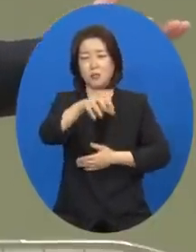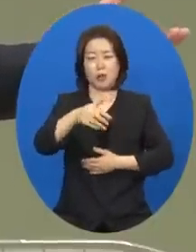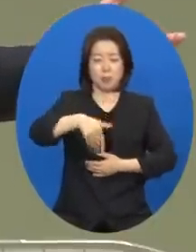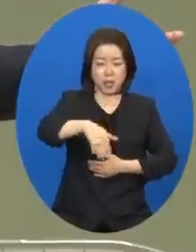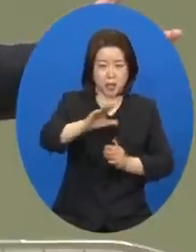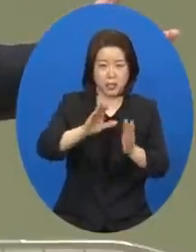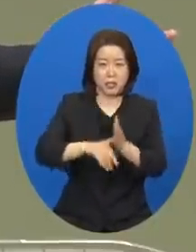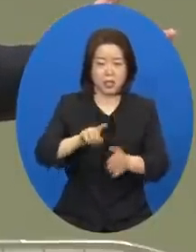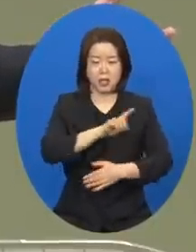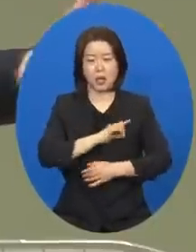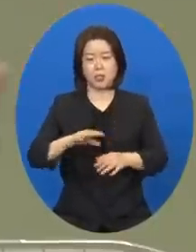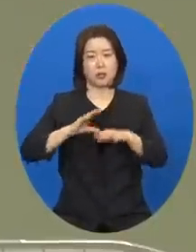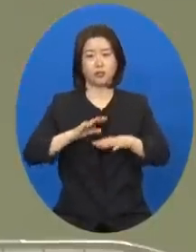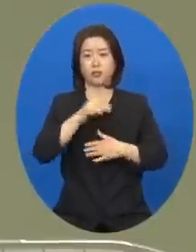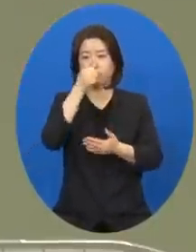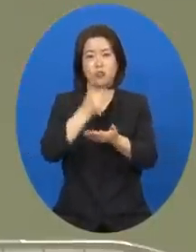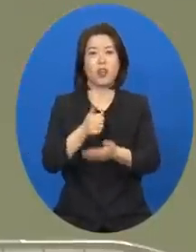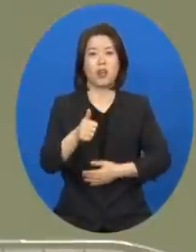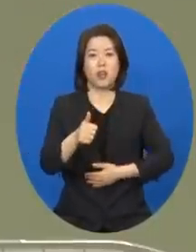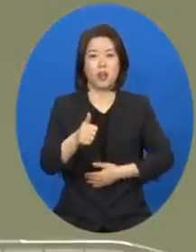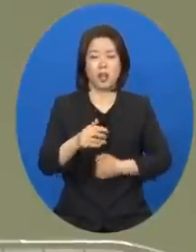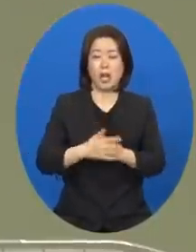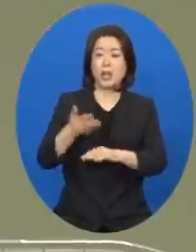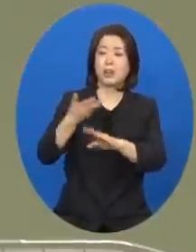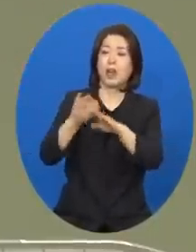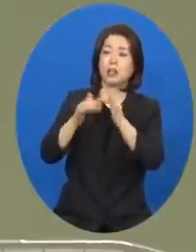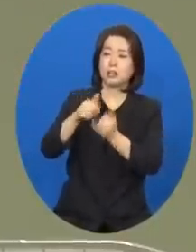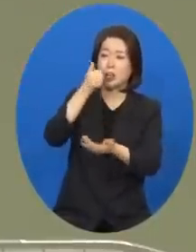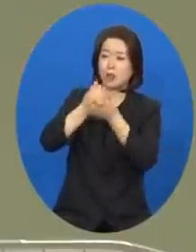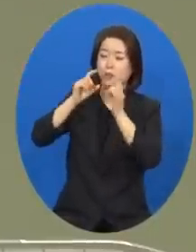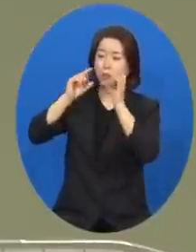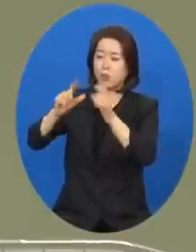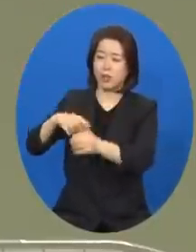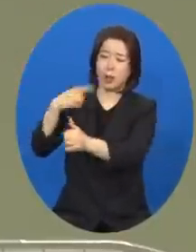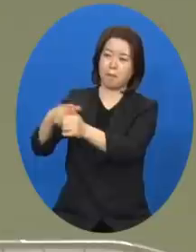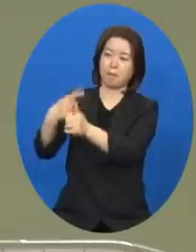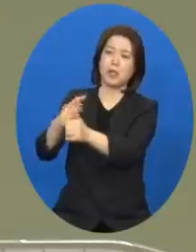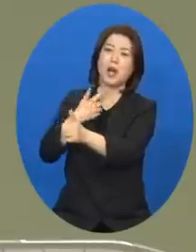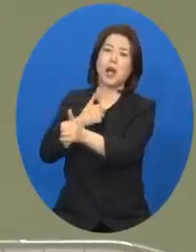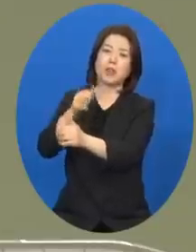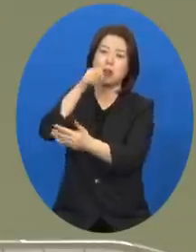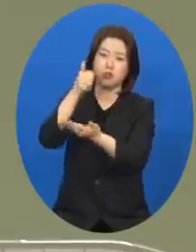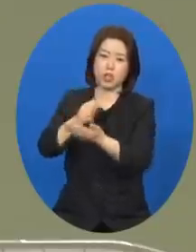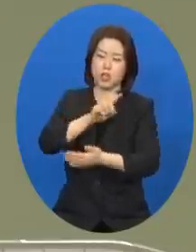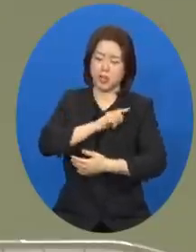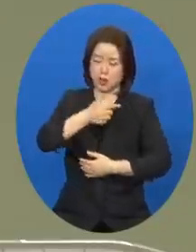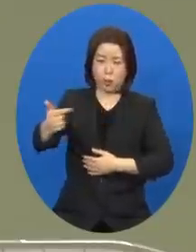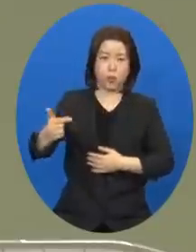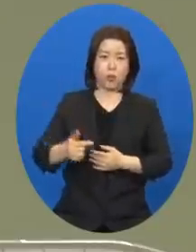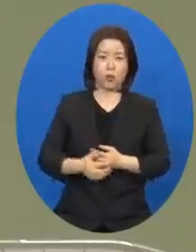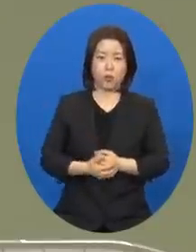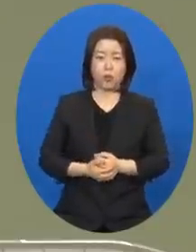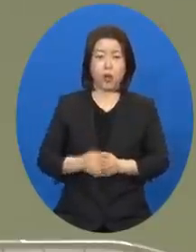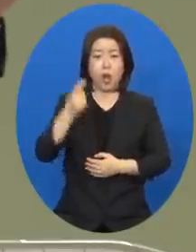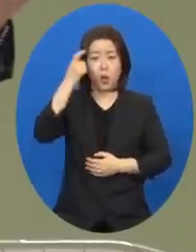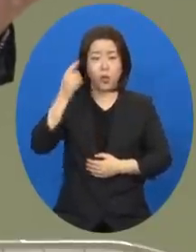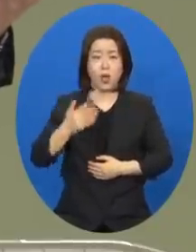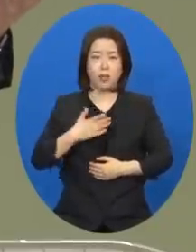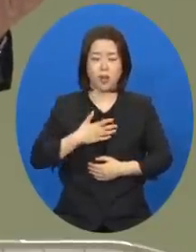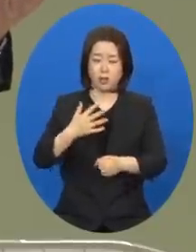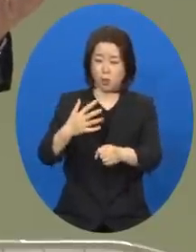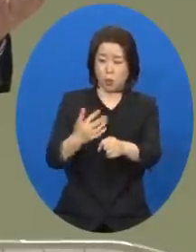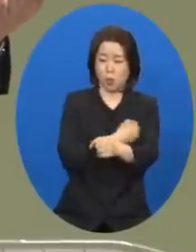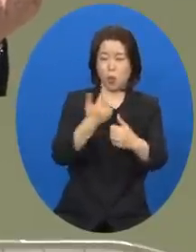가장 무서운 죄는 다른 사람 정죄하고 비난했던 죄예요. 왜? 나는 엄청난